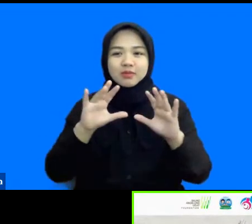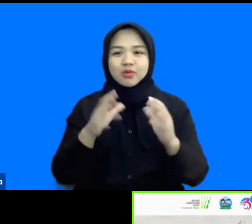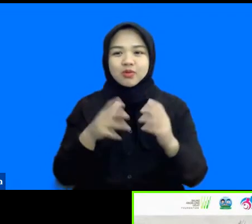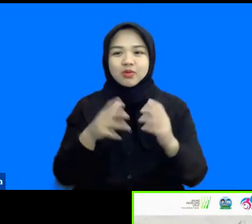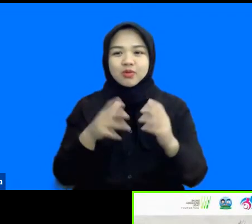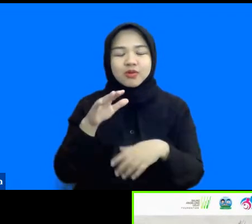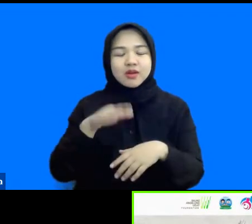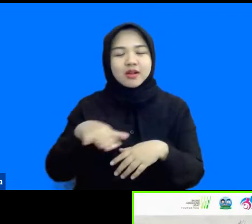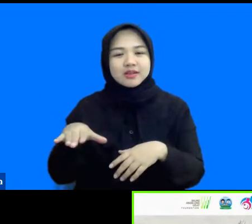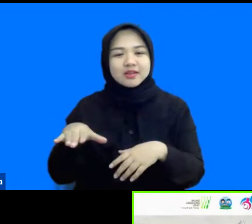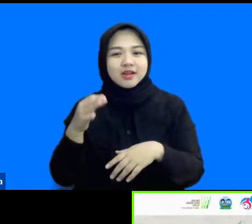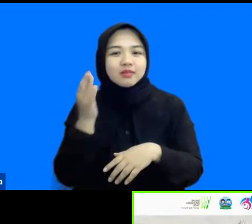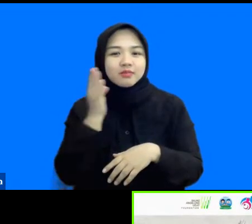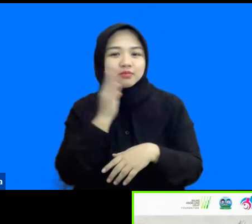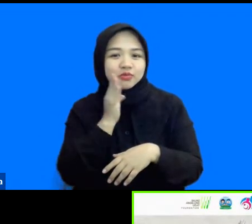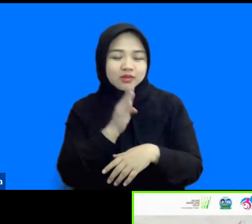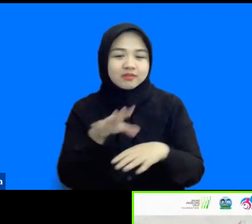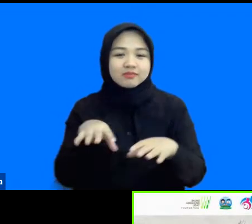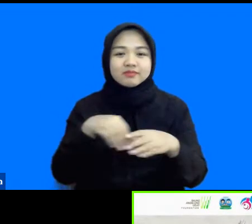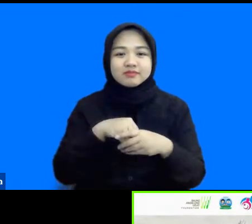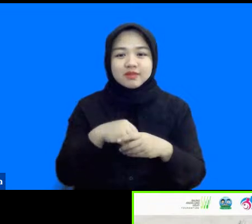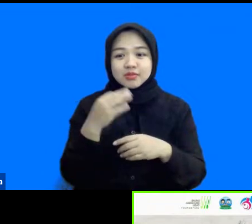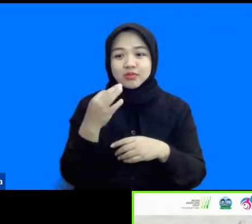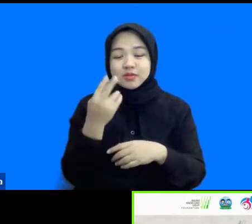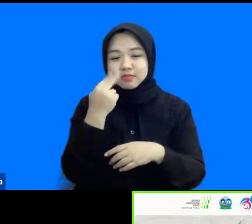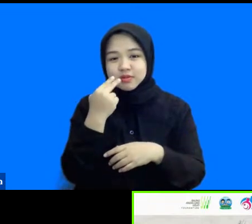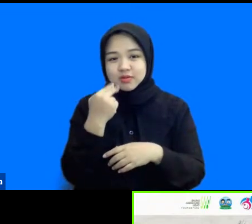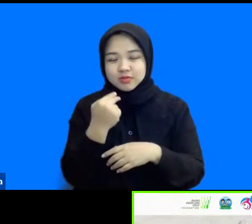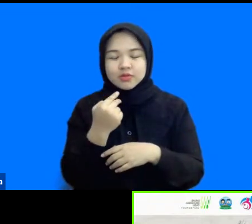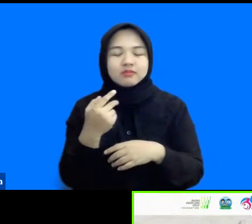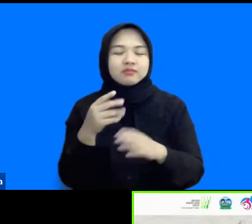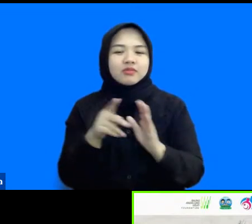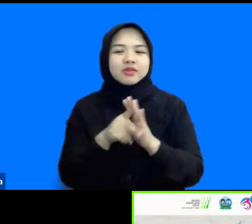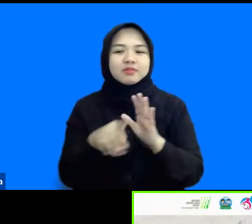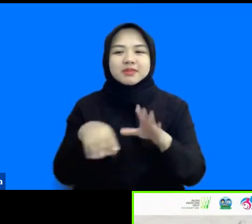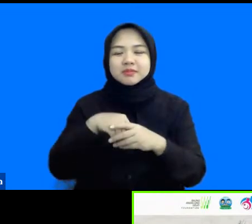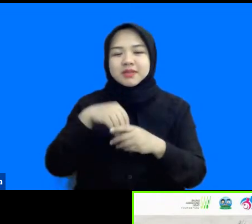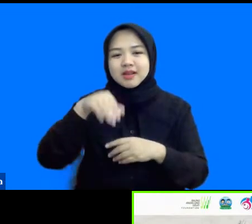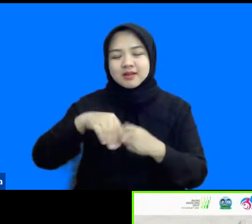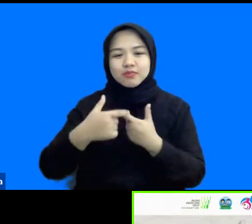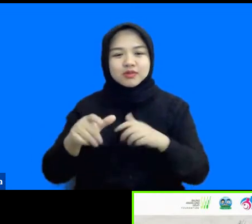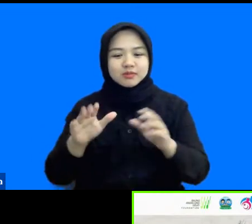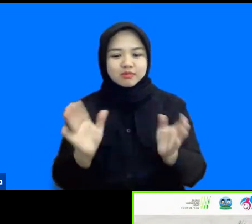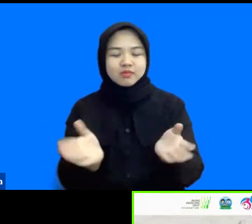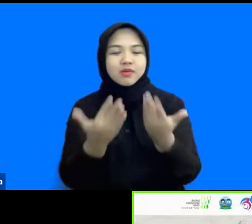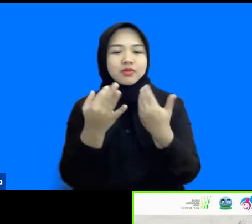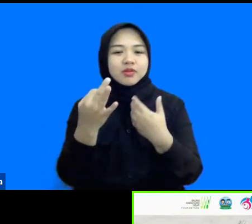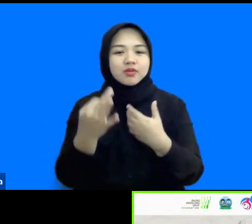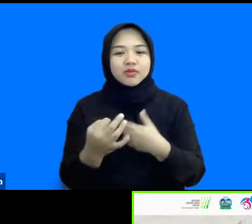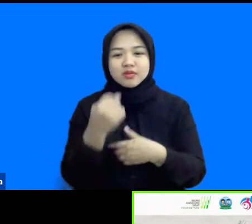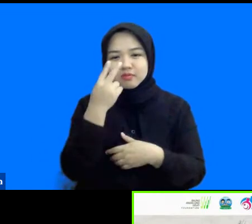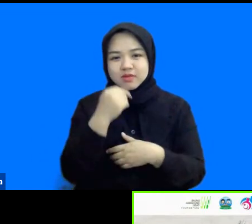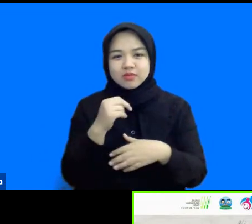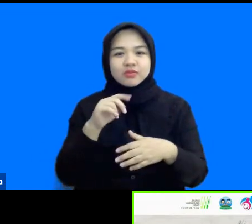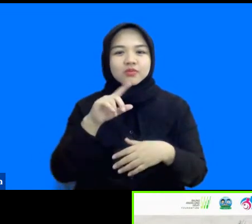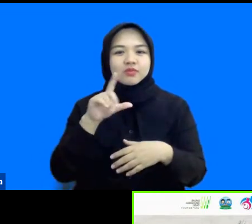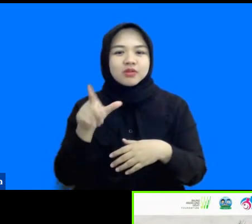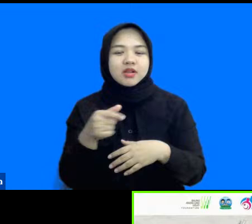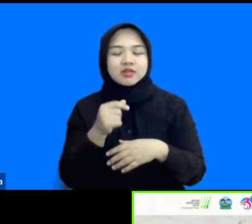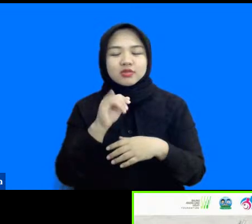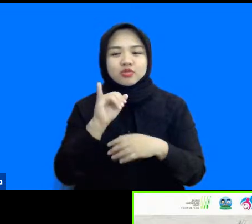orang muda di Kota Bandung yang terlibat dalam program partisipasi anak dalam proses pembangunan di Kota Bandung sejak bulan Juni